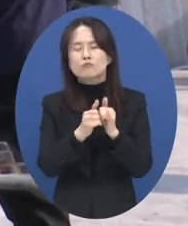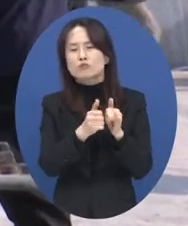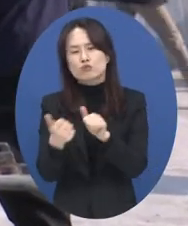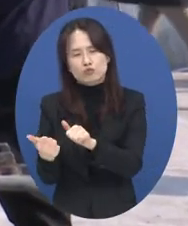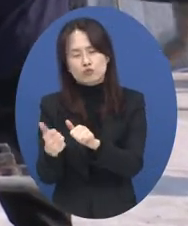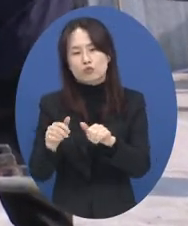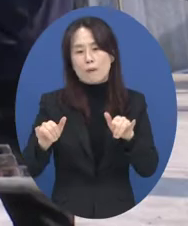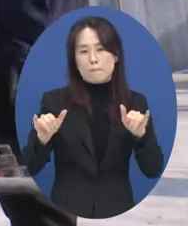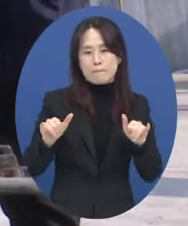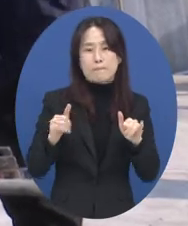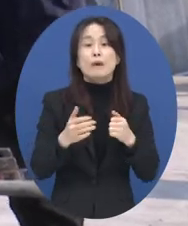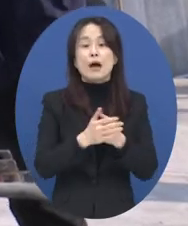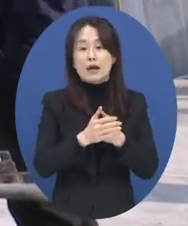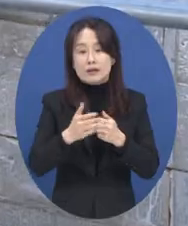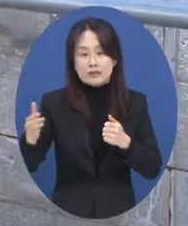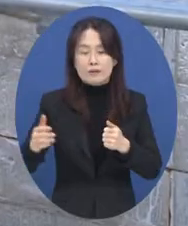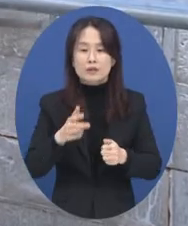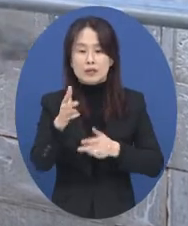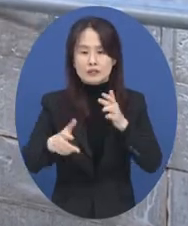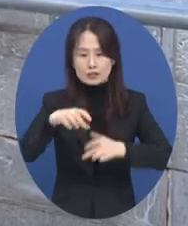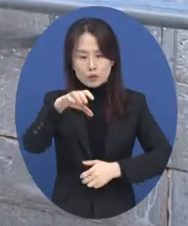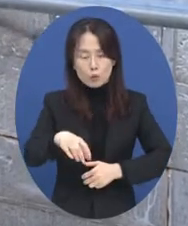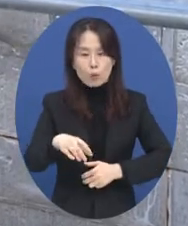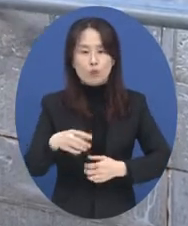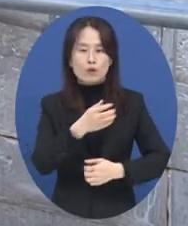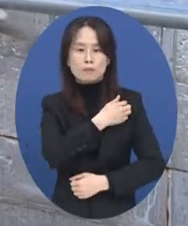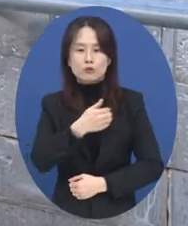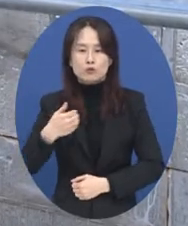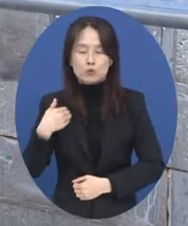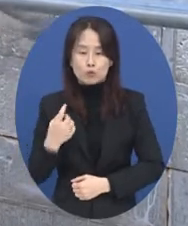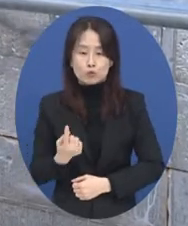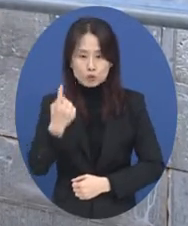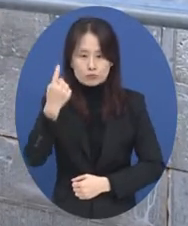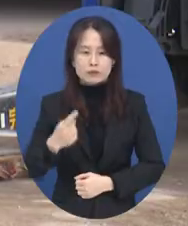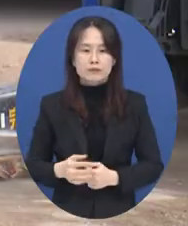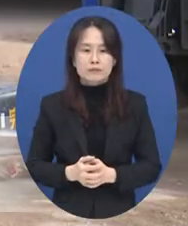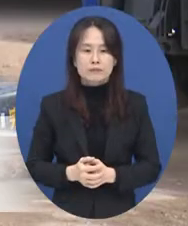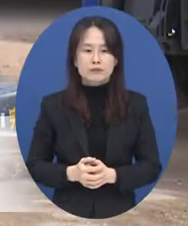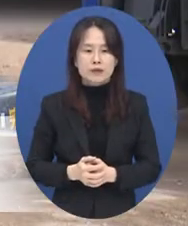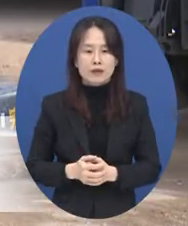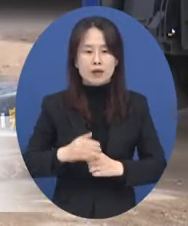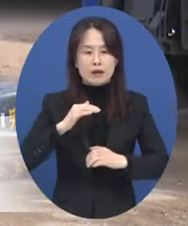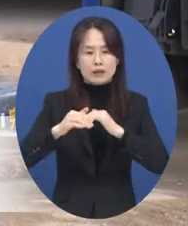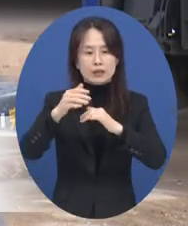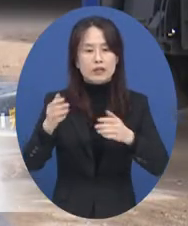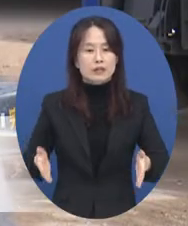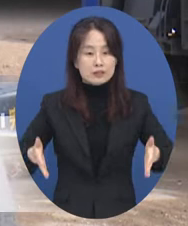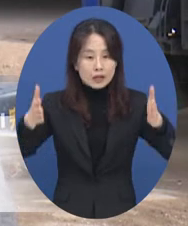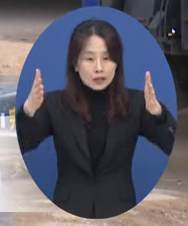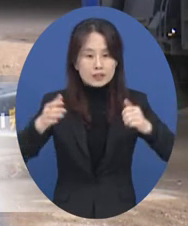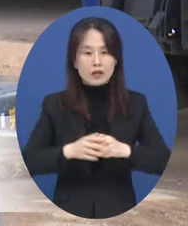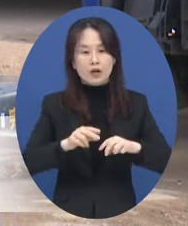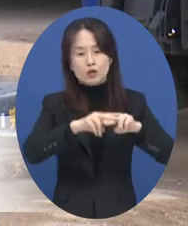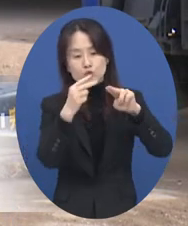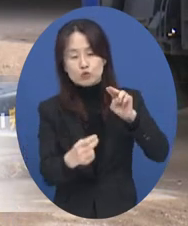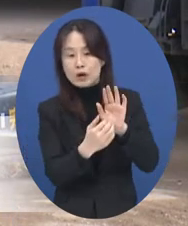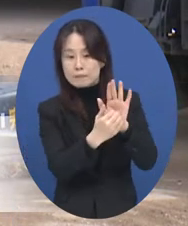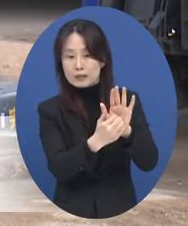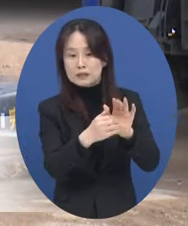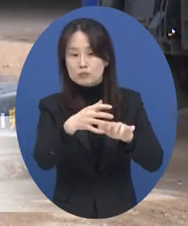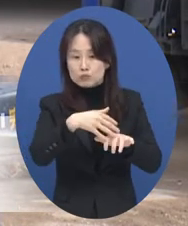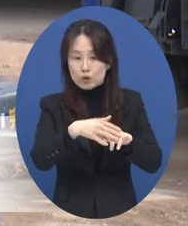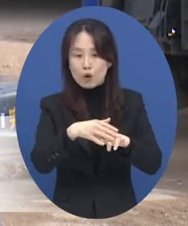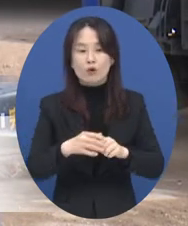이어질 수 있는 사고를 막을 수 있어 산업현장에 만족도가 높습니다 대단한 는 난가 때 라든가 뭐 추락 방어망 이라든가